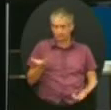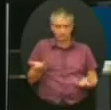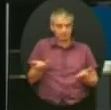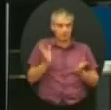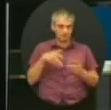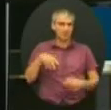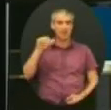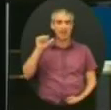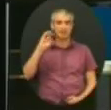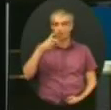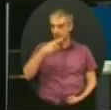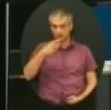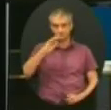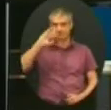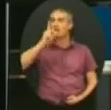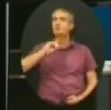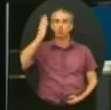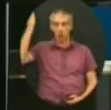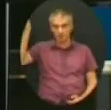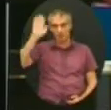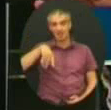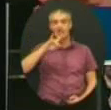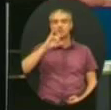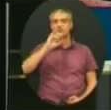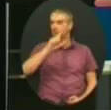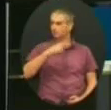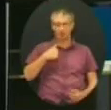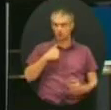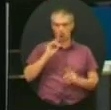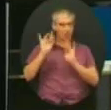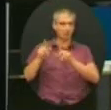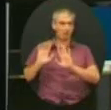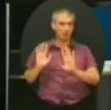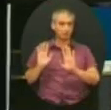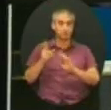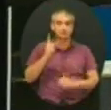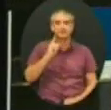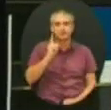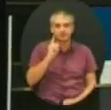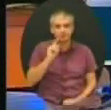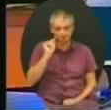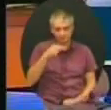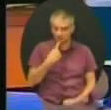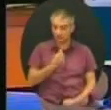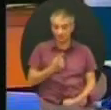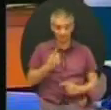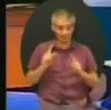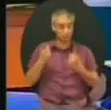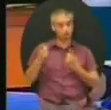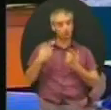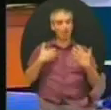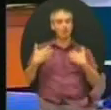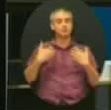משנה? גם אלי מלכה מהגולן וגם חיים ילין. אנחנו לא חלילה הכרמנו את זה. אבל לבוא ולהגיד על אירוע שהוא